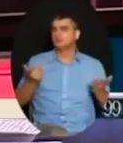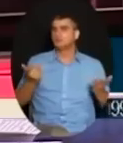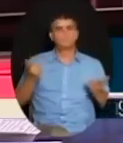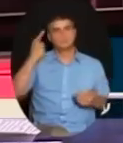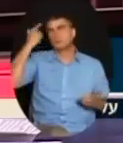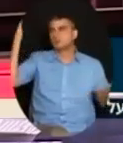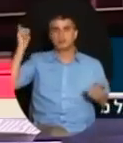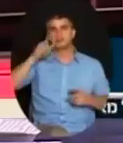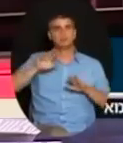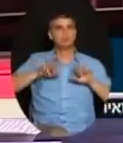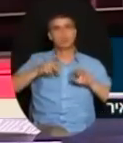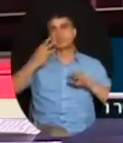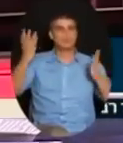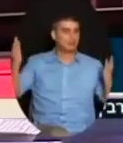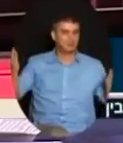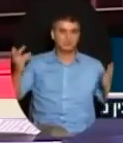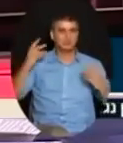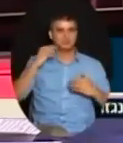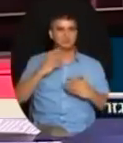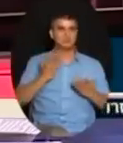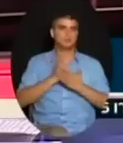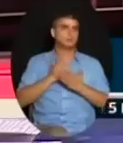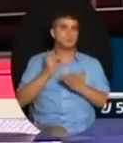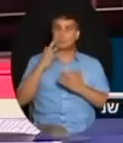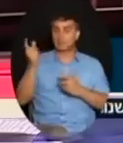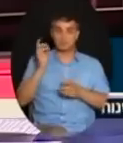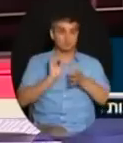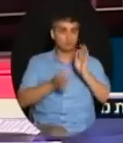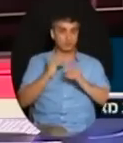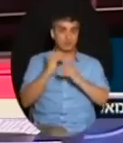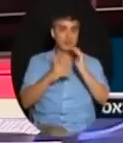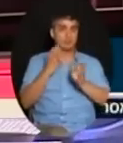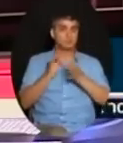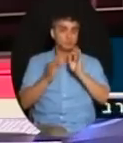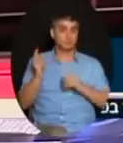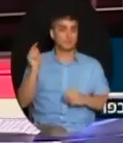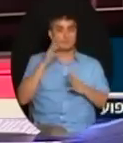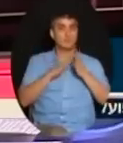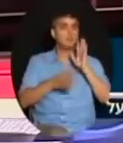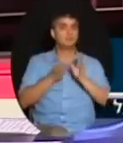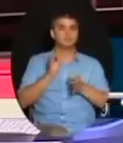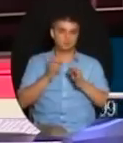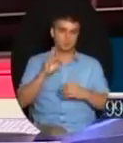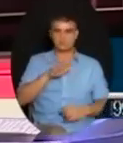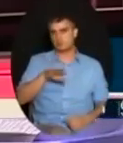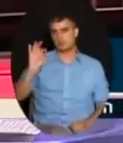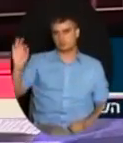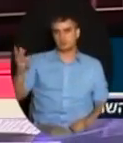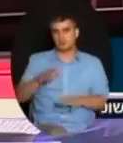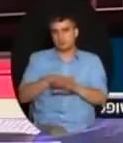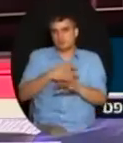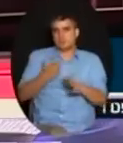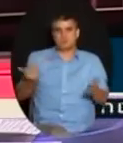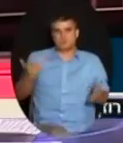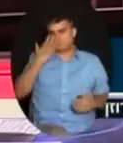אני יודעת, איש הייטק בדרגת הביניים, כשהם עומדים להליכים משפטיים ובאים לבית משפט, גם הילדים שלהם